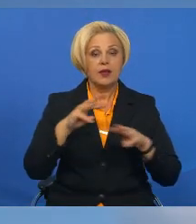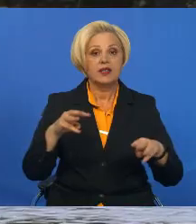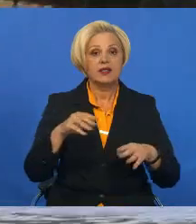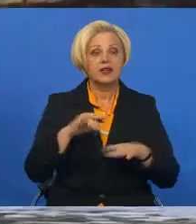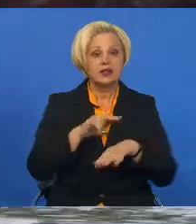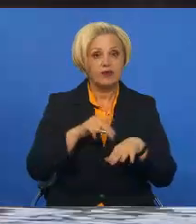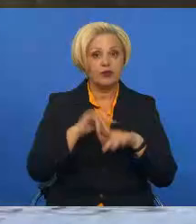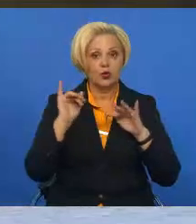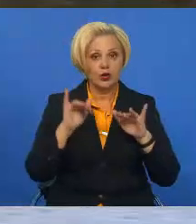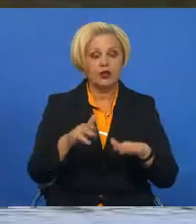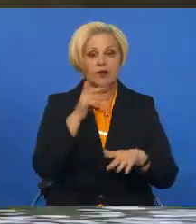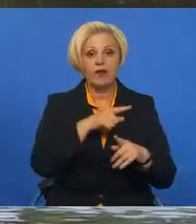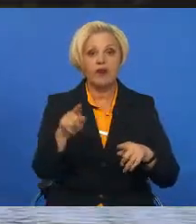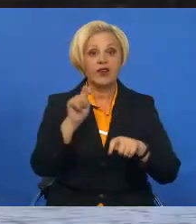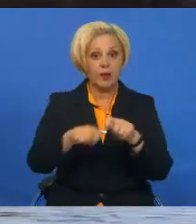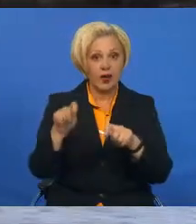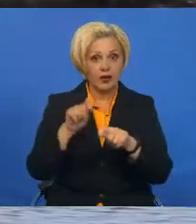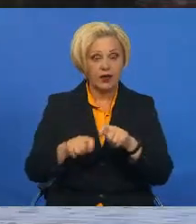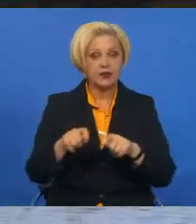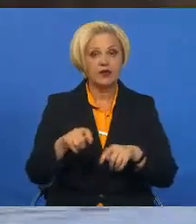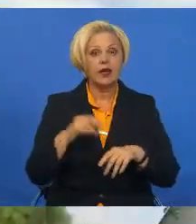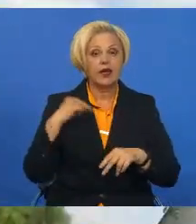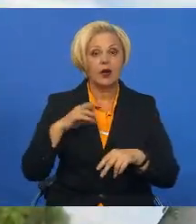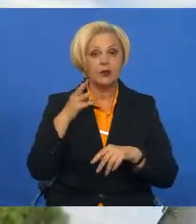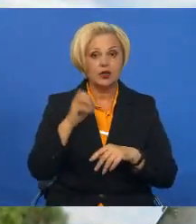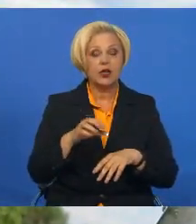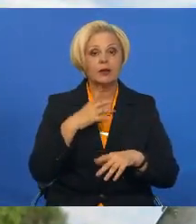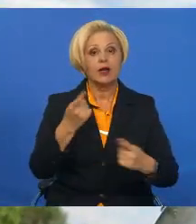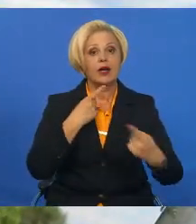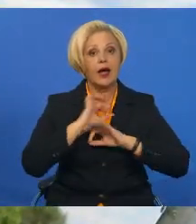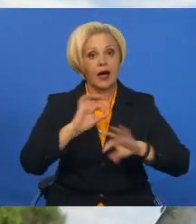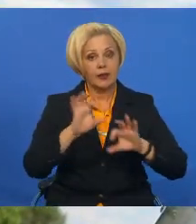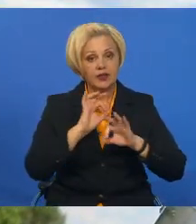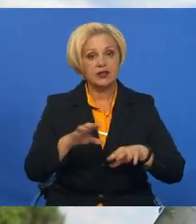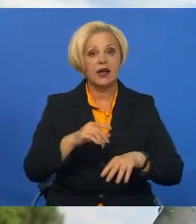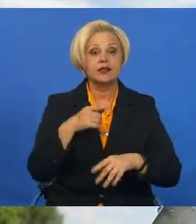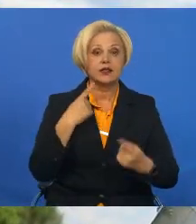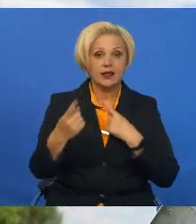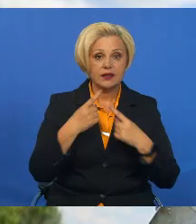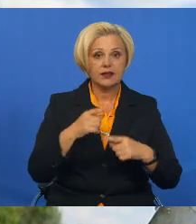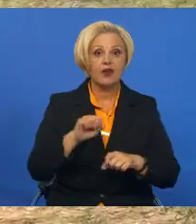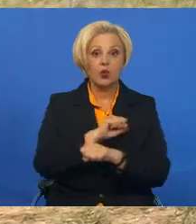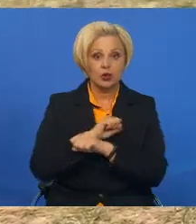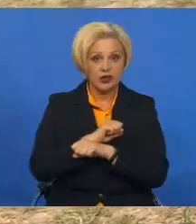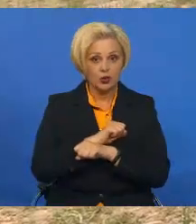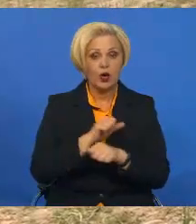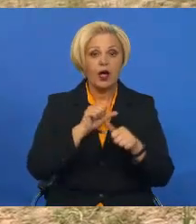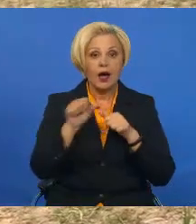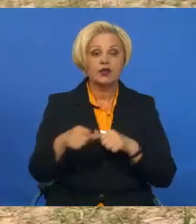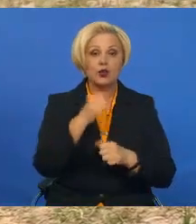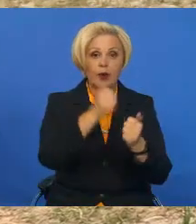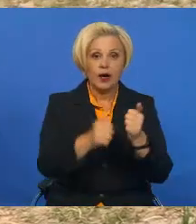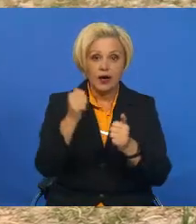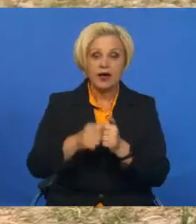внутренних дел. Під час рейду супрацовники МНС провели тлумачальні гуторки з відпочивальниками на пляжі. Особно кожному